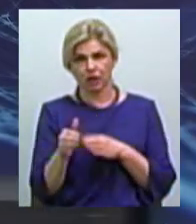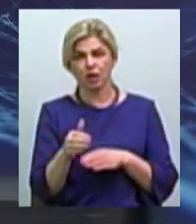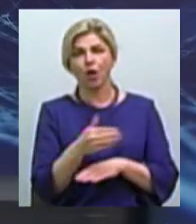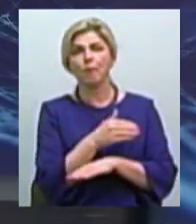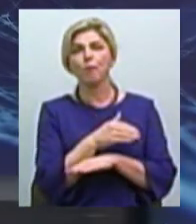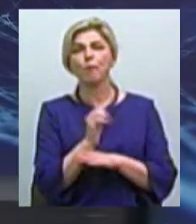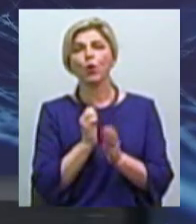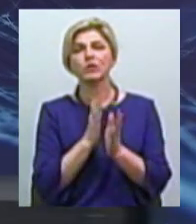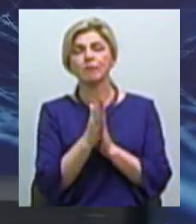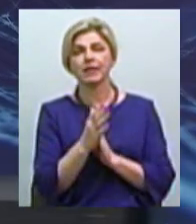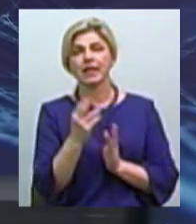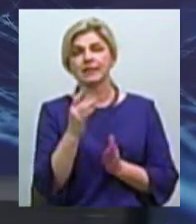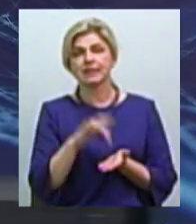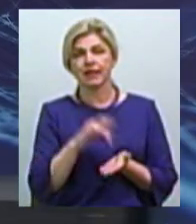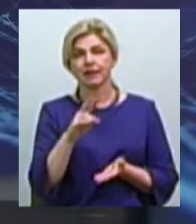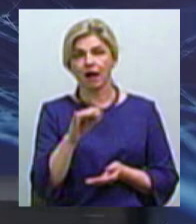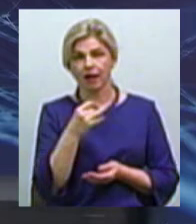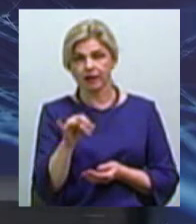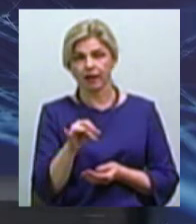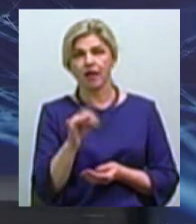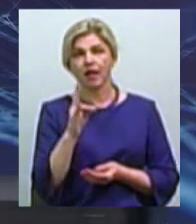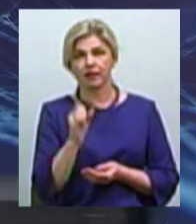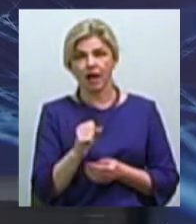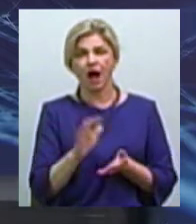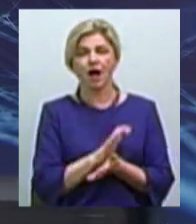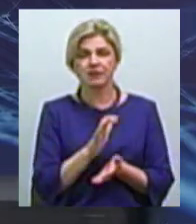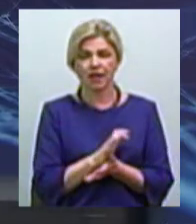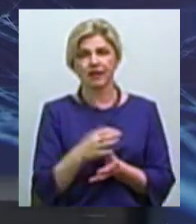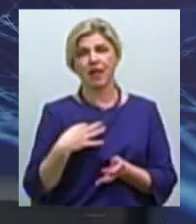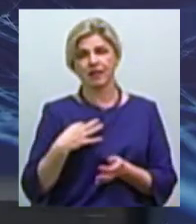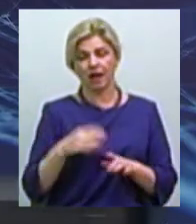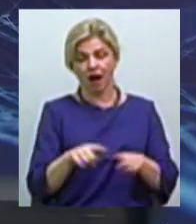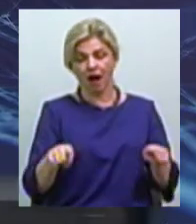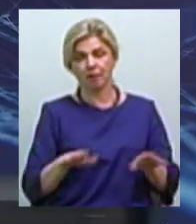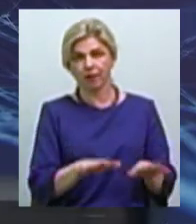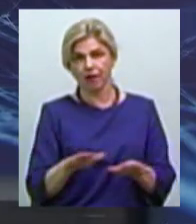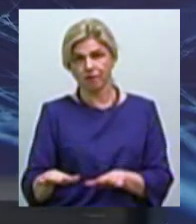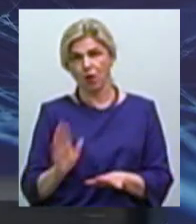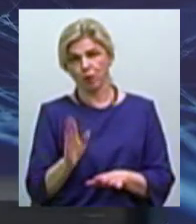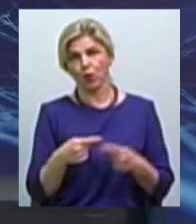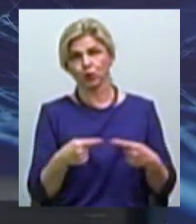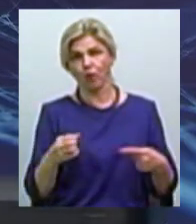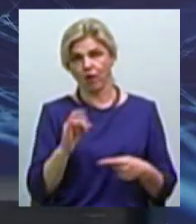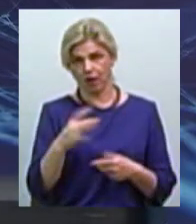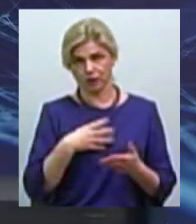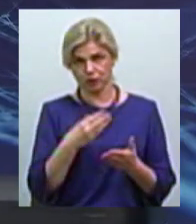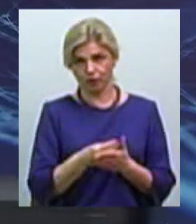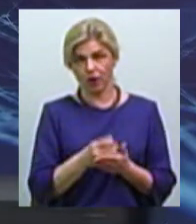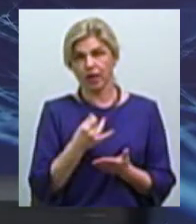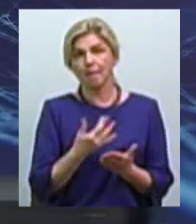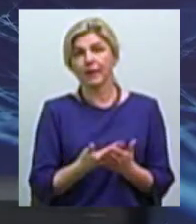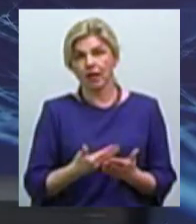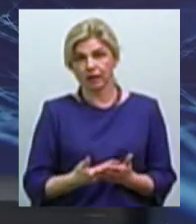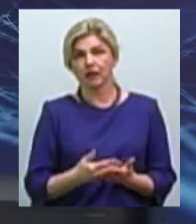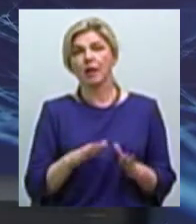проспекту Центральному і на ганчірках, на газетках будуть розкладувати свій товар. І приклади цього в місті вже